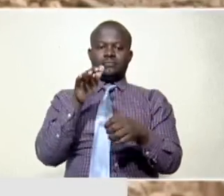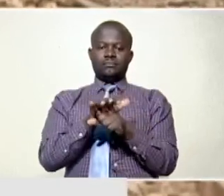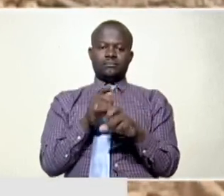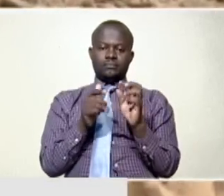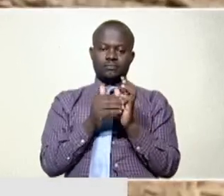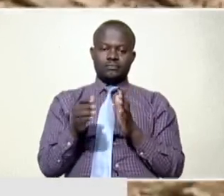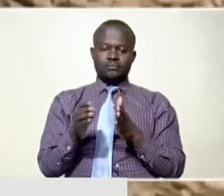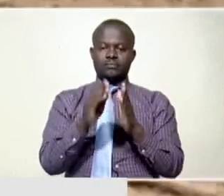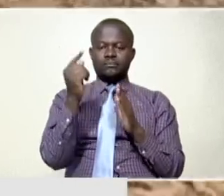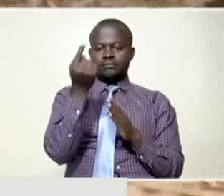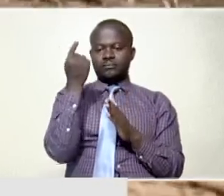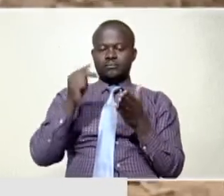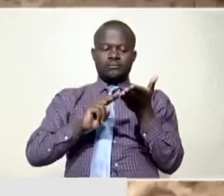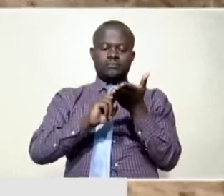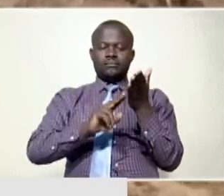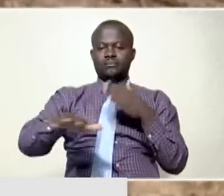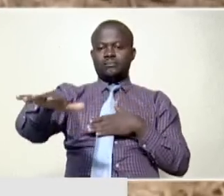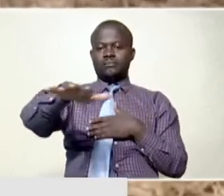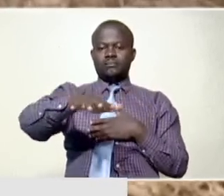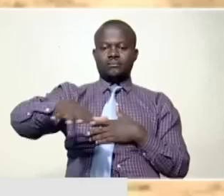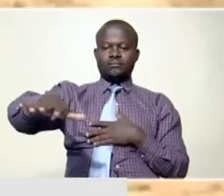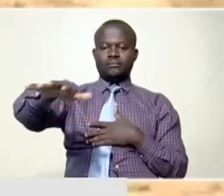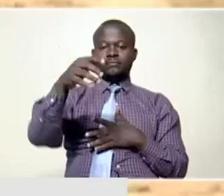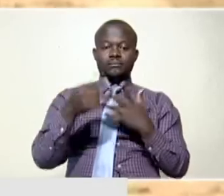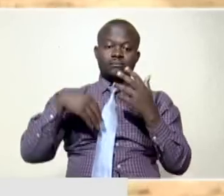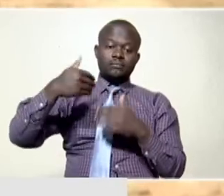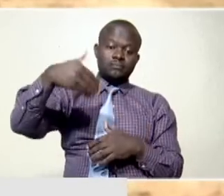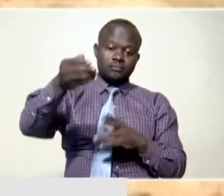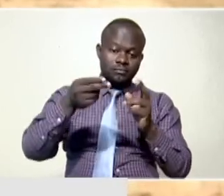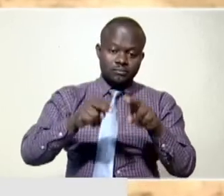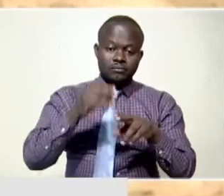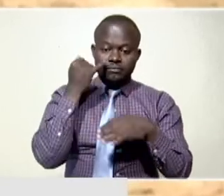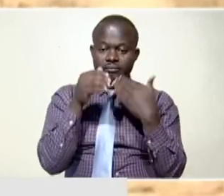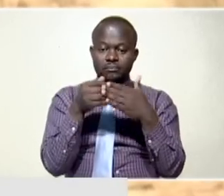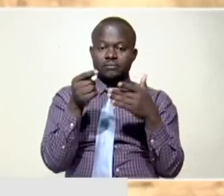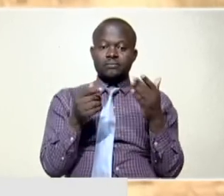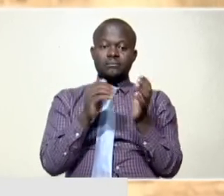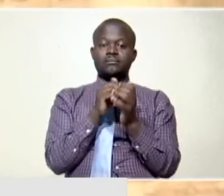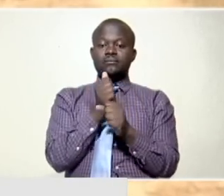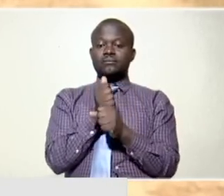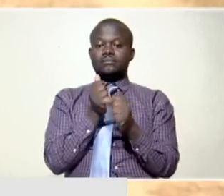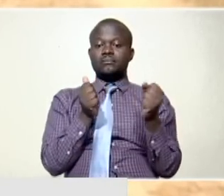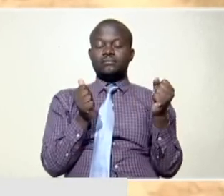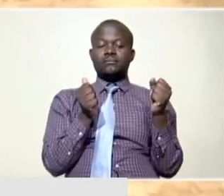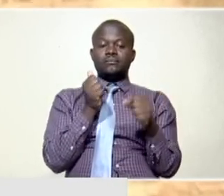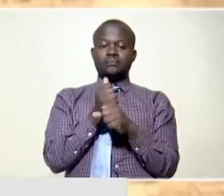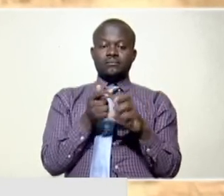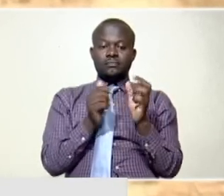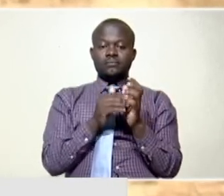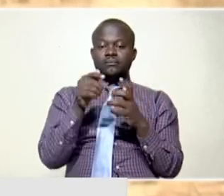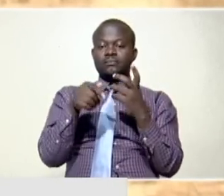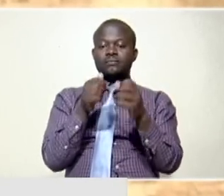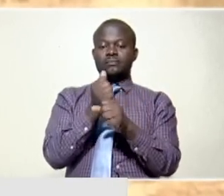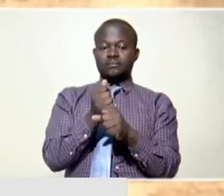ariwo muhanda rukumbi ukoreshwa muri aka gace. Ni ibintu bihora bibaho. Nubwo uyu nguyu bawusubiyemo baje gukoraho ariko nuri bakozemo